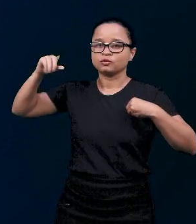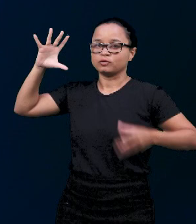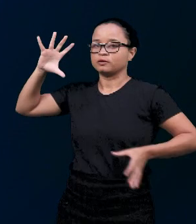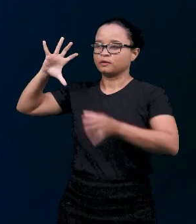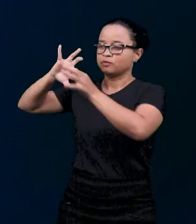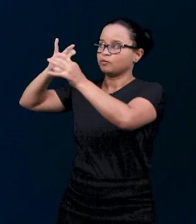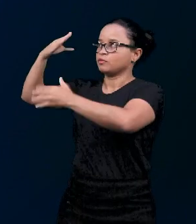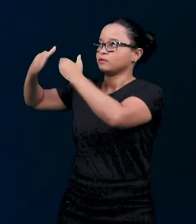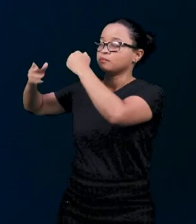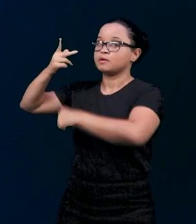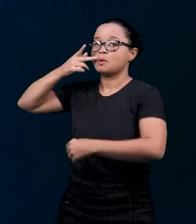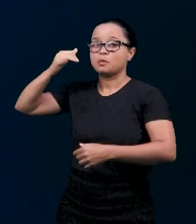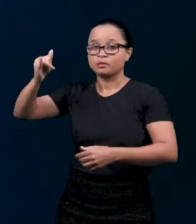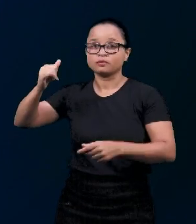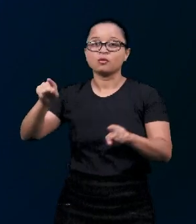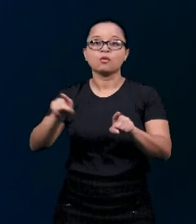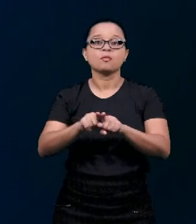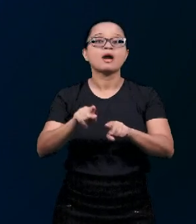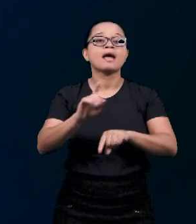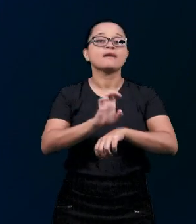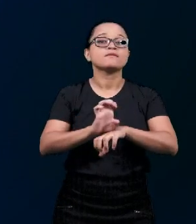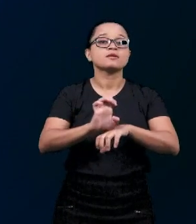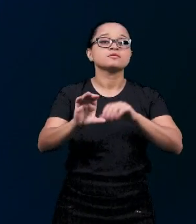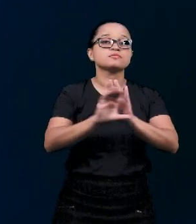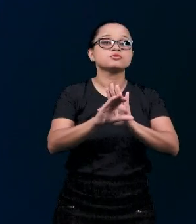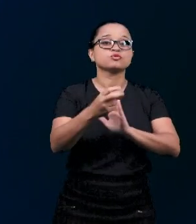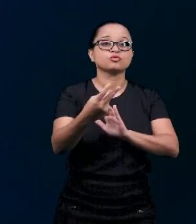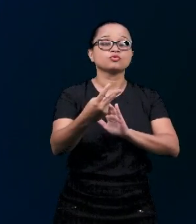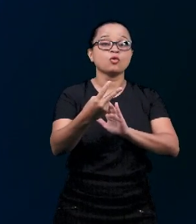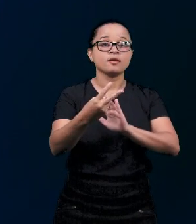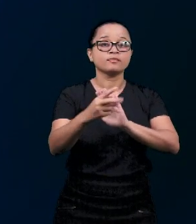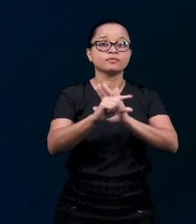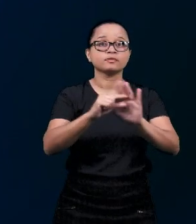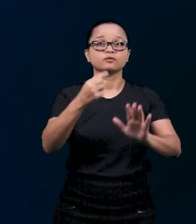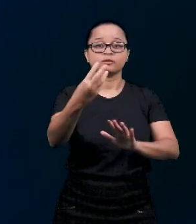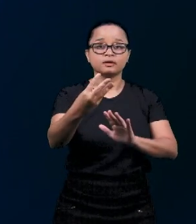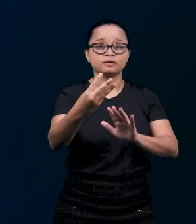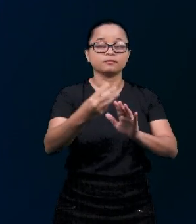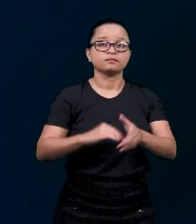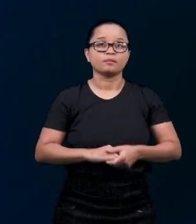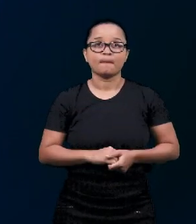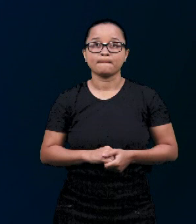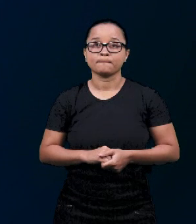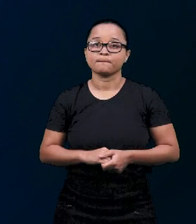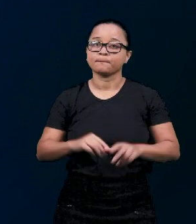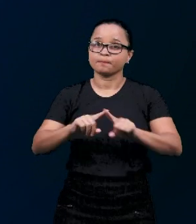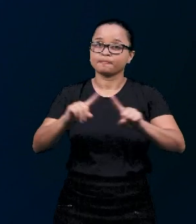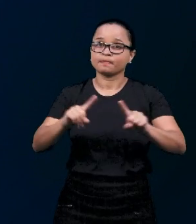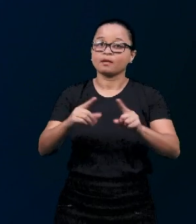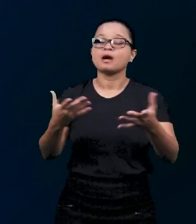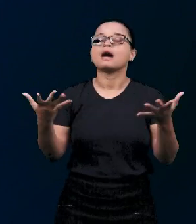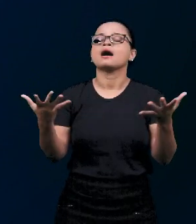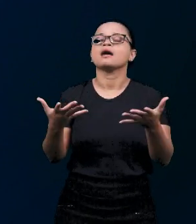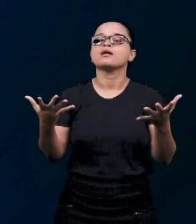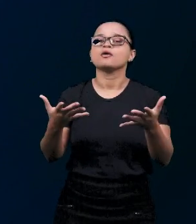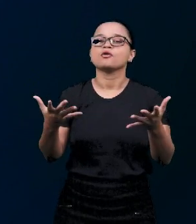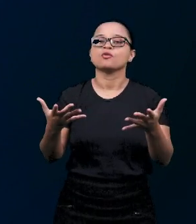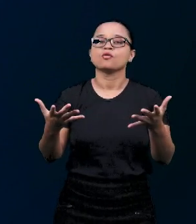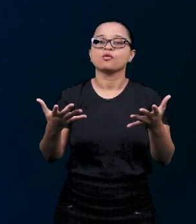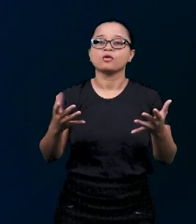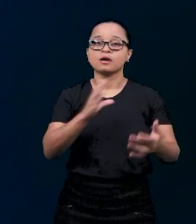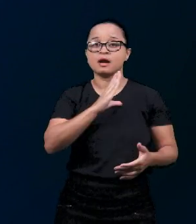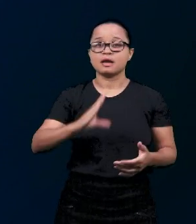Éphésiens 2, 13. Mais maintenant, en Christ Jésus, vous qui avant vous